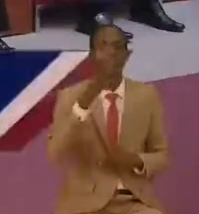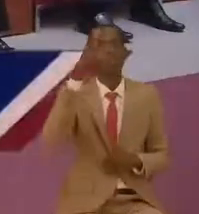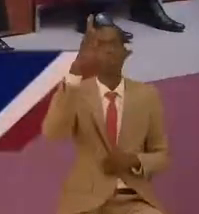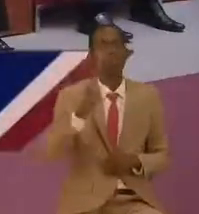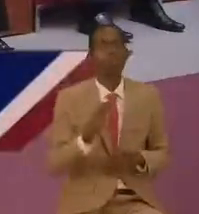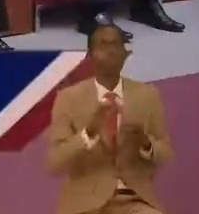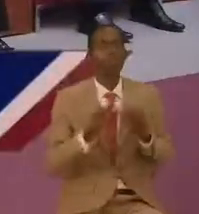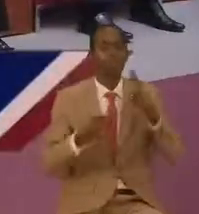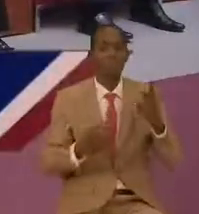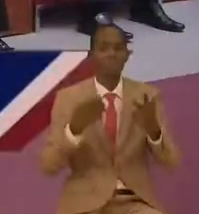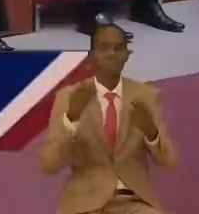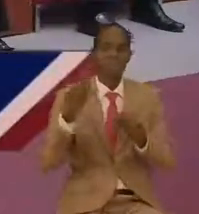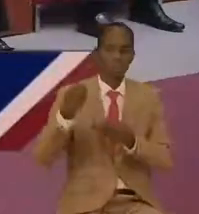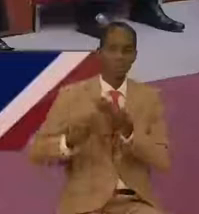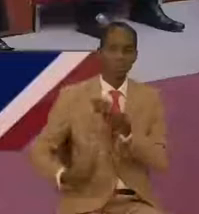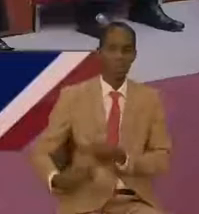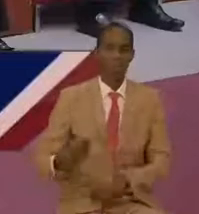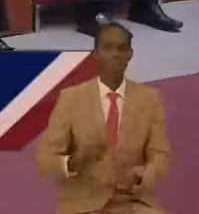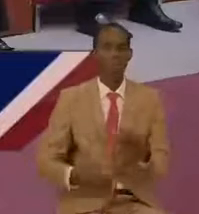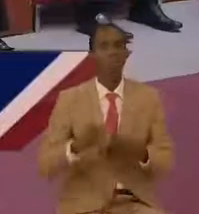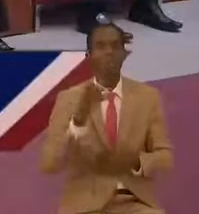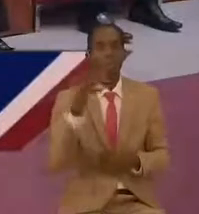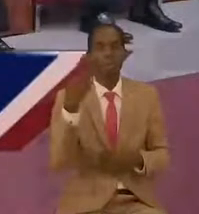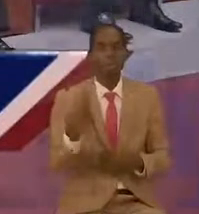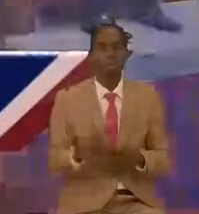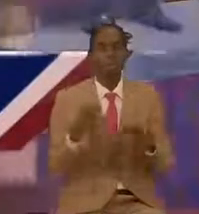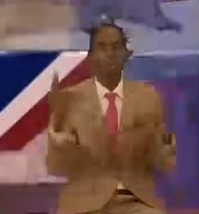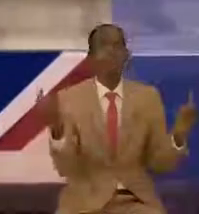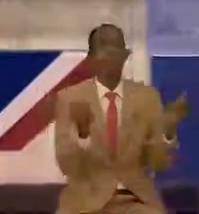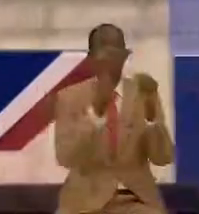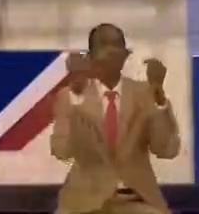de l'Israël triomphant de Dieu.